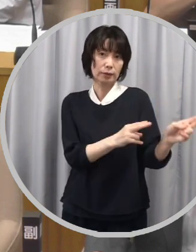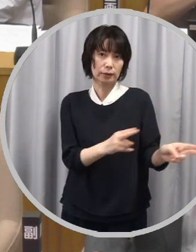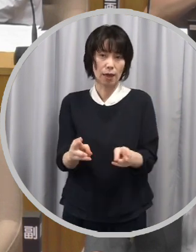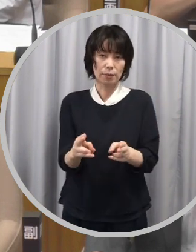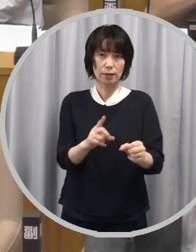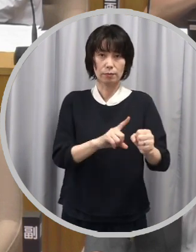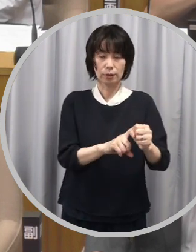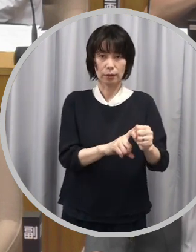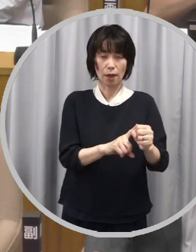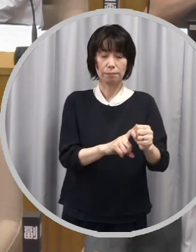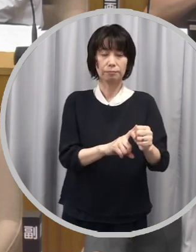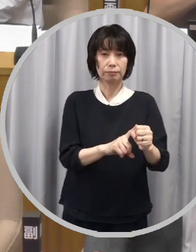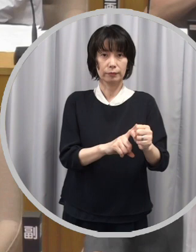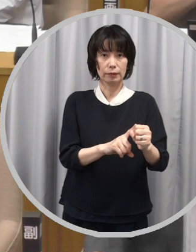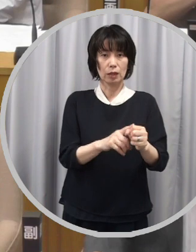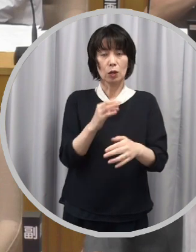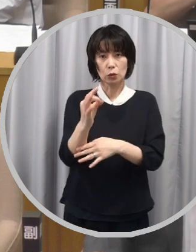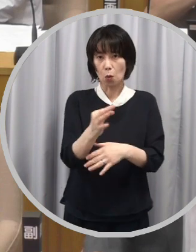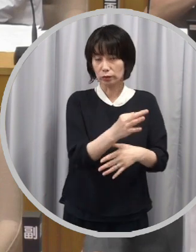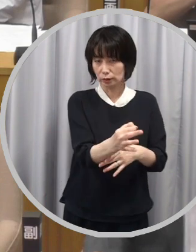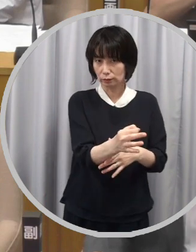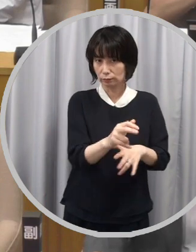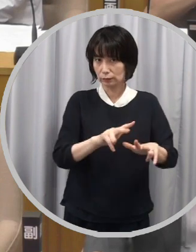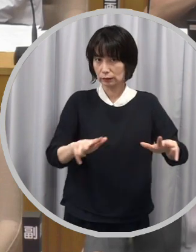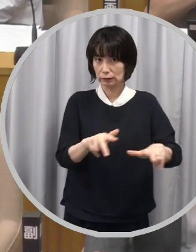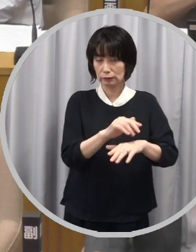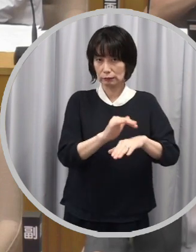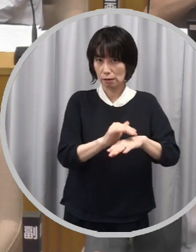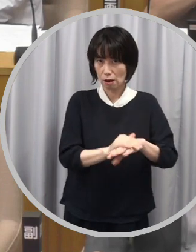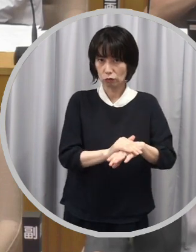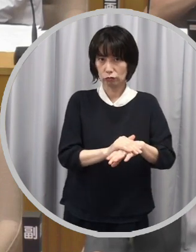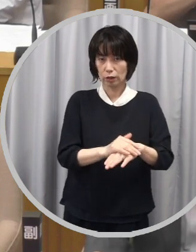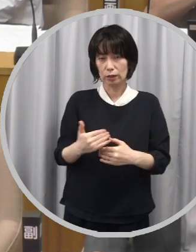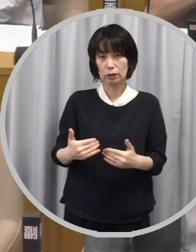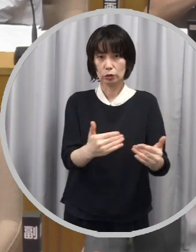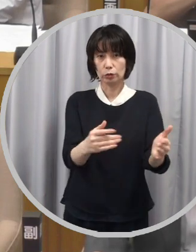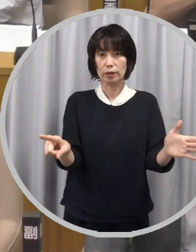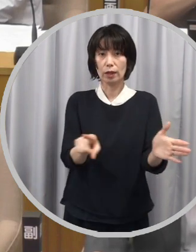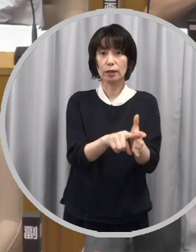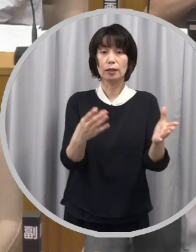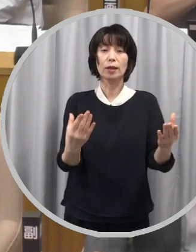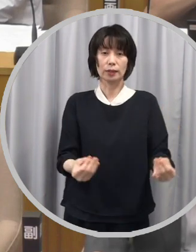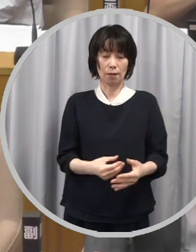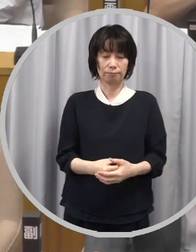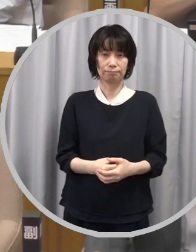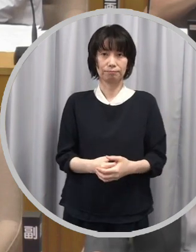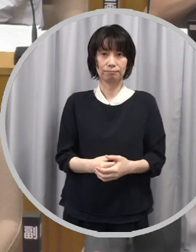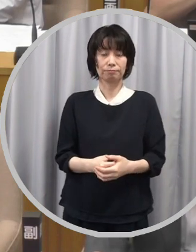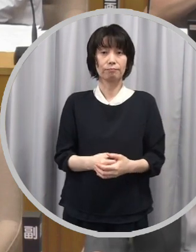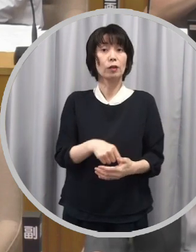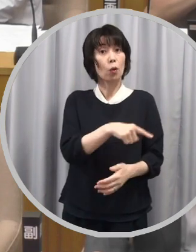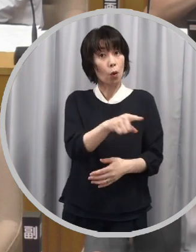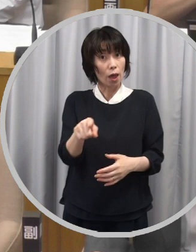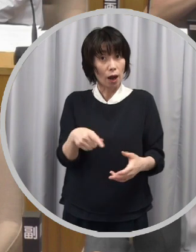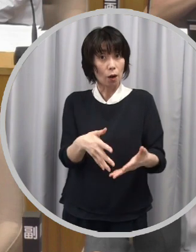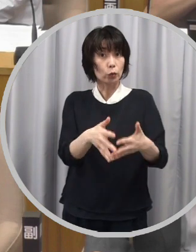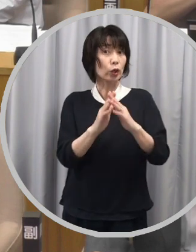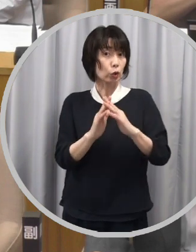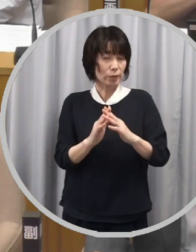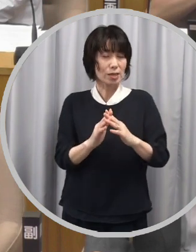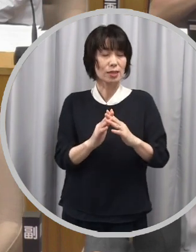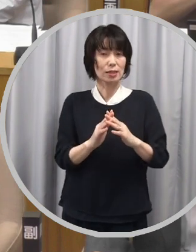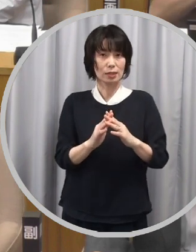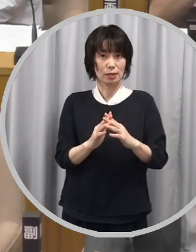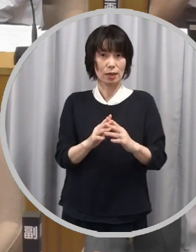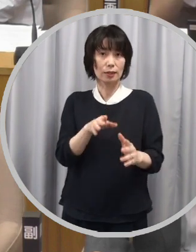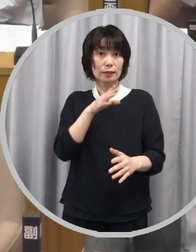けて必要な投資を戦略的に進めてまいりました。このような取り組みによりまして、実